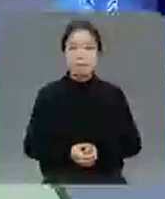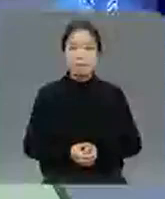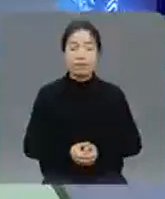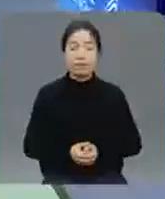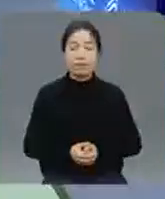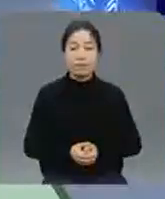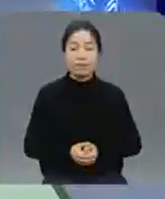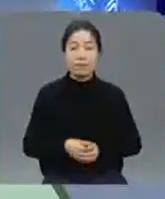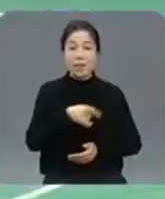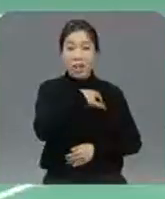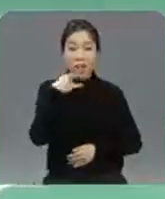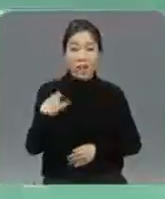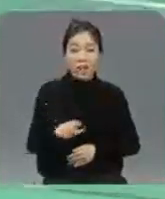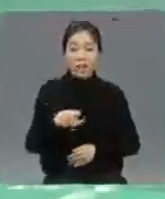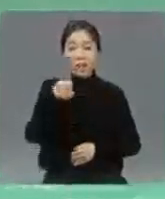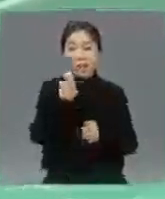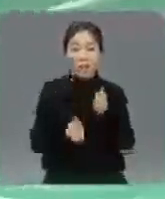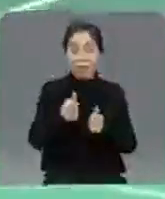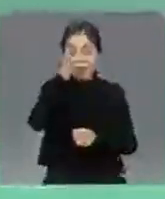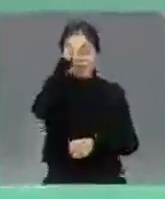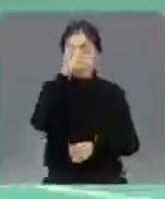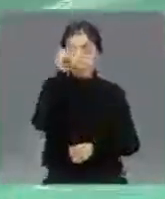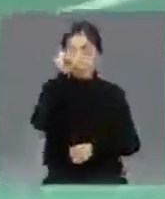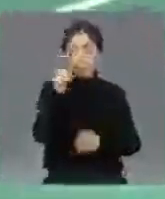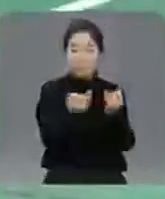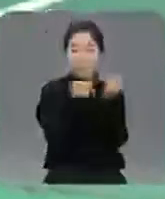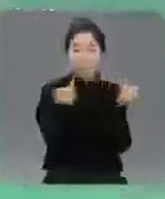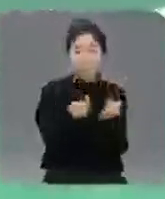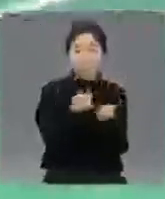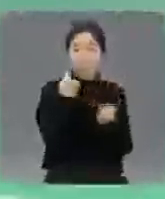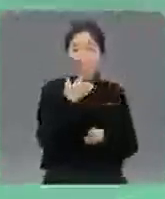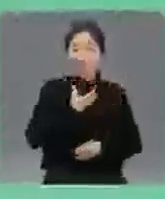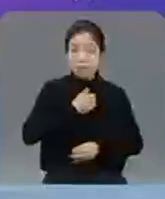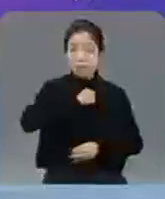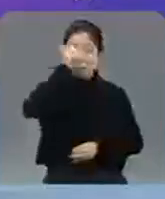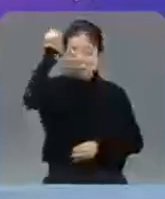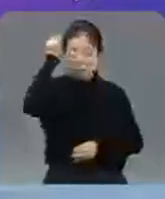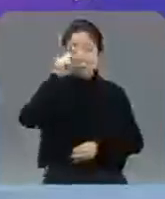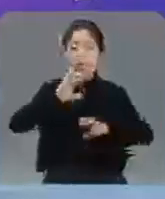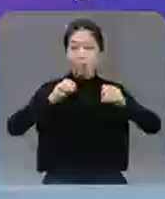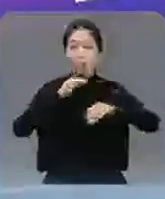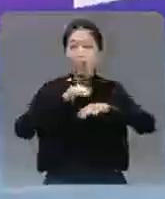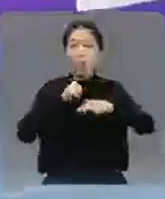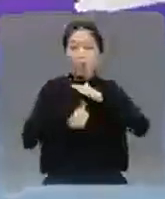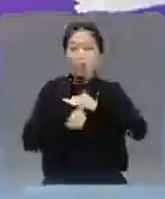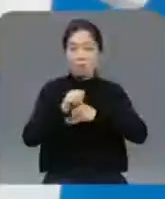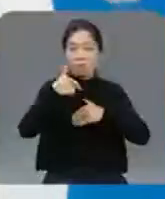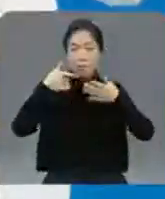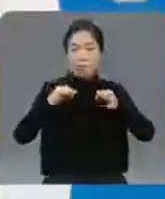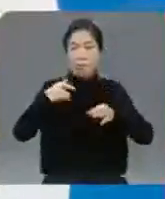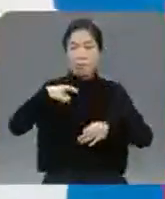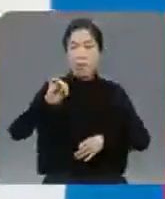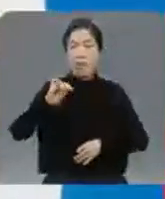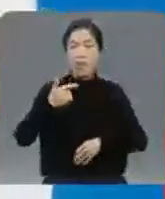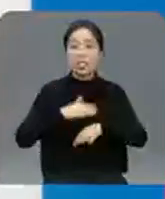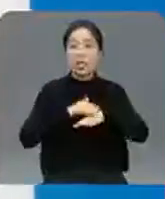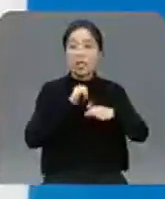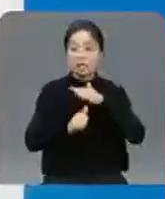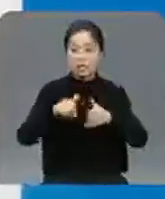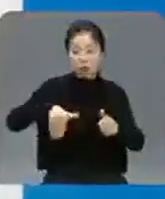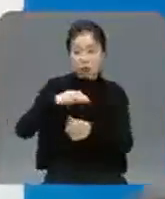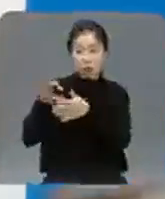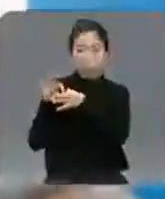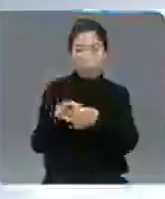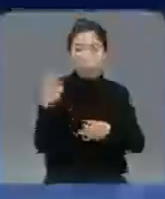항저우 아시안 게임 배드민턴 여자단체전에서 을 국가대표가 선수 그기를